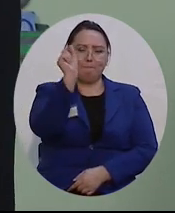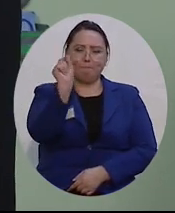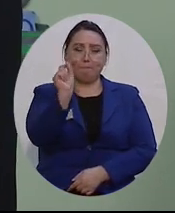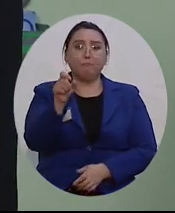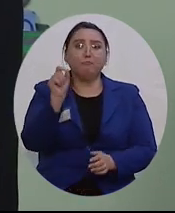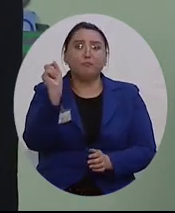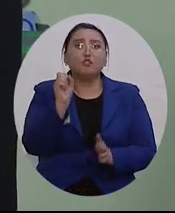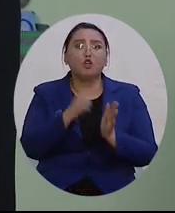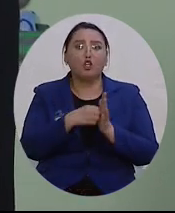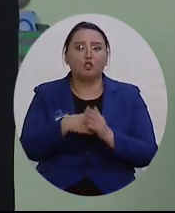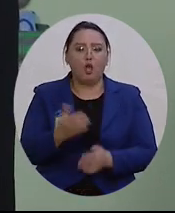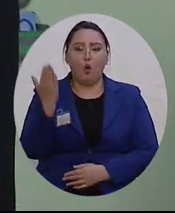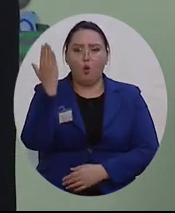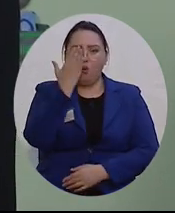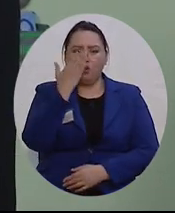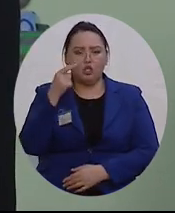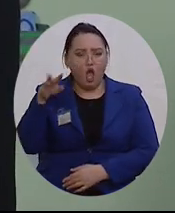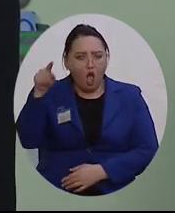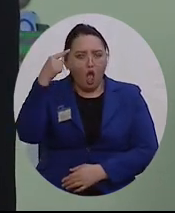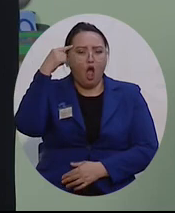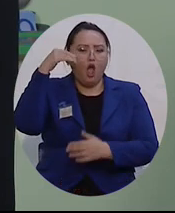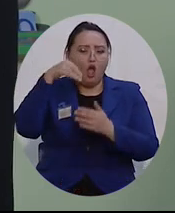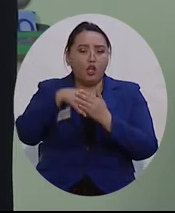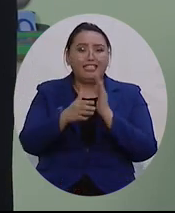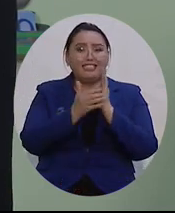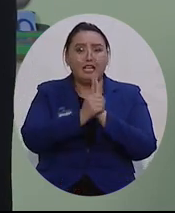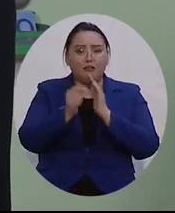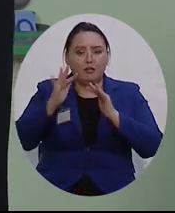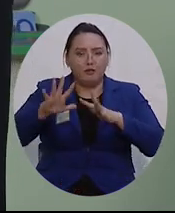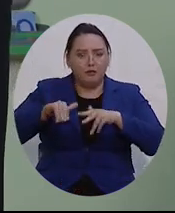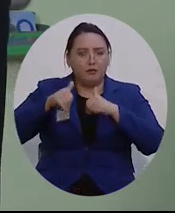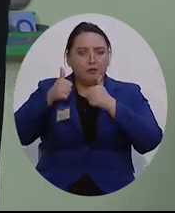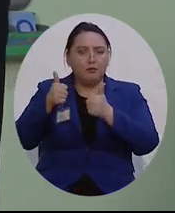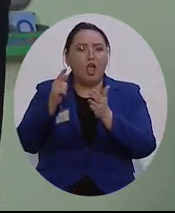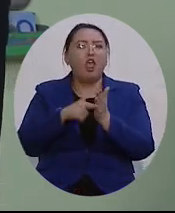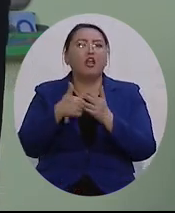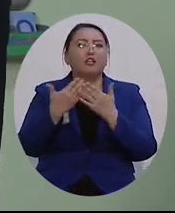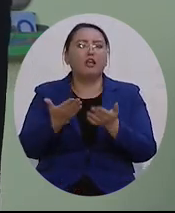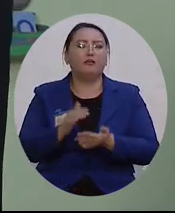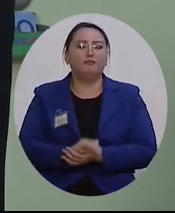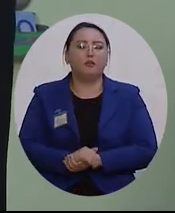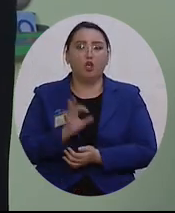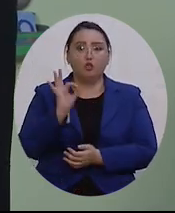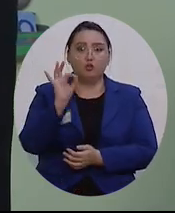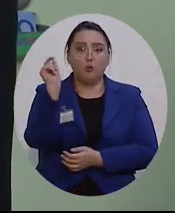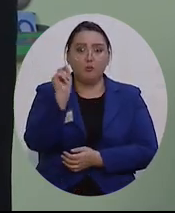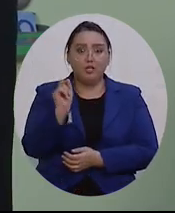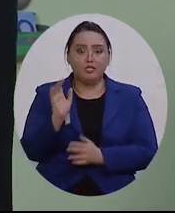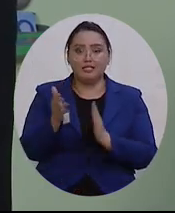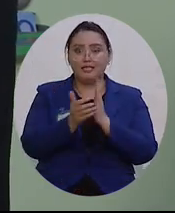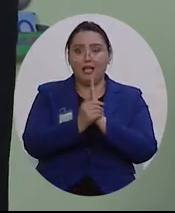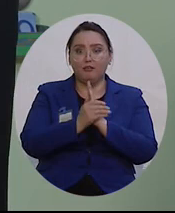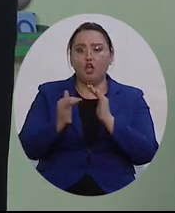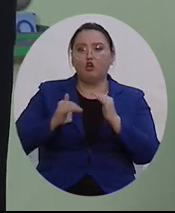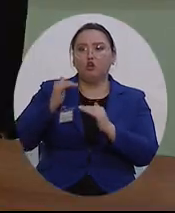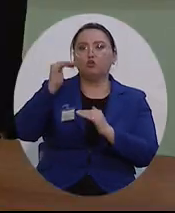За уншиж ойлгох чадвараа илүү сайн хөгжүүлэх хэрэгтэй. За мөн зөв бичих чадварыг